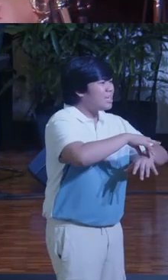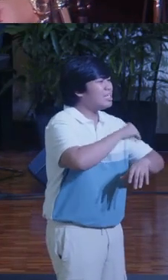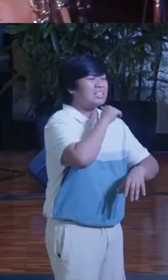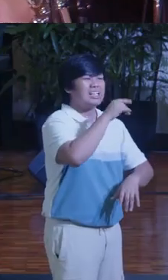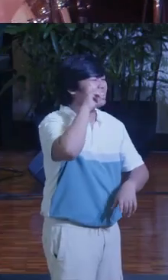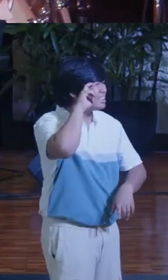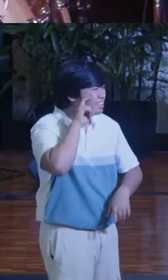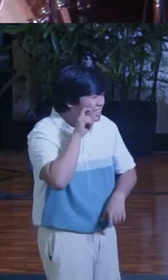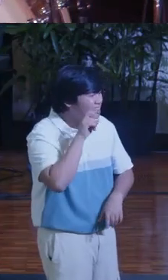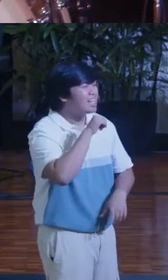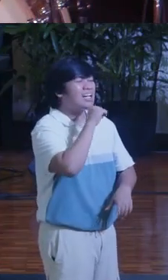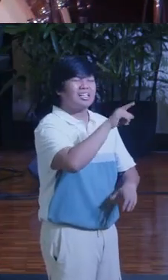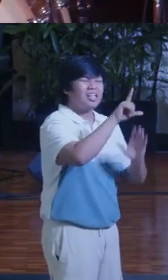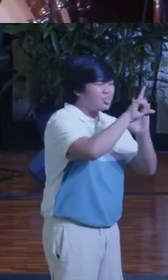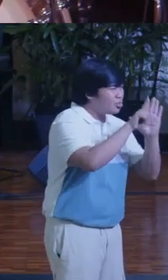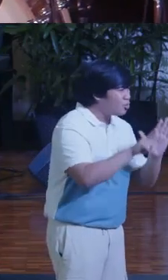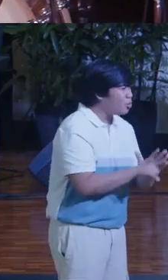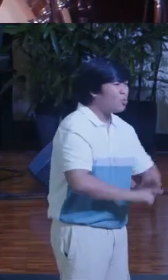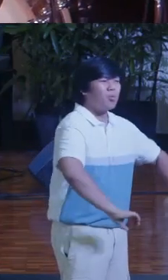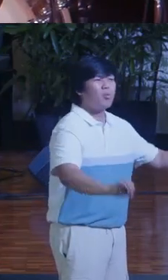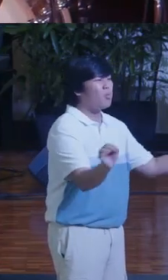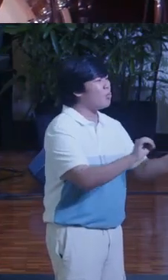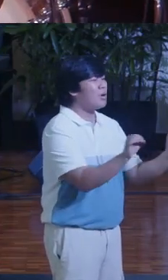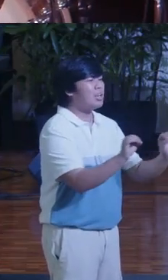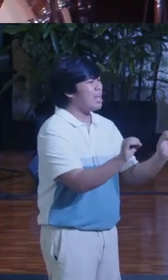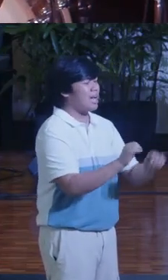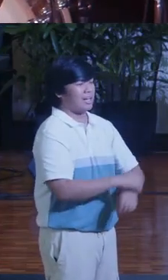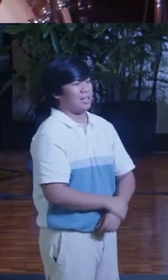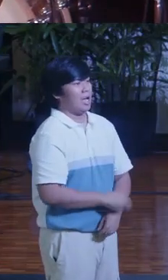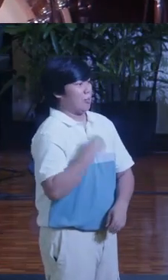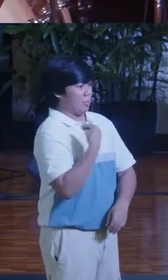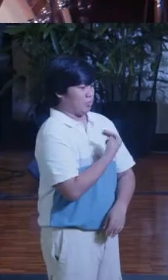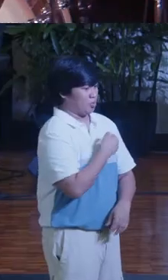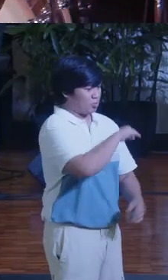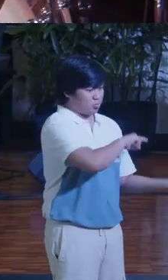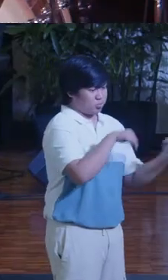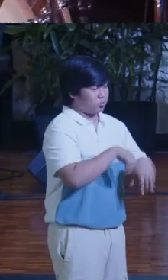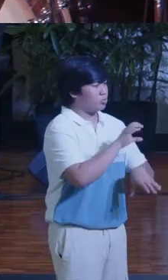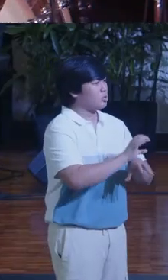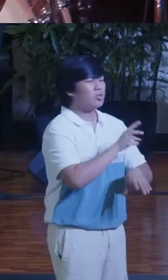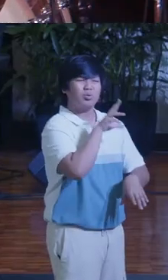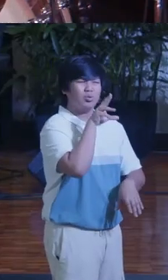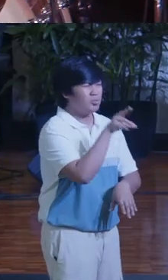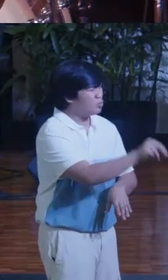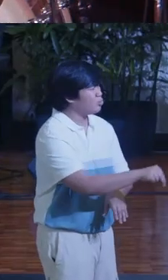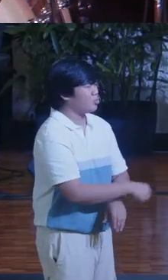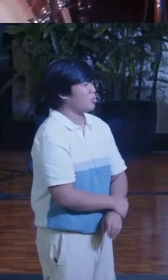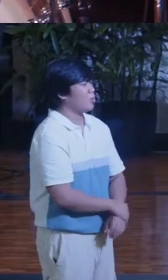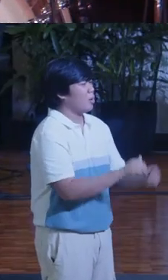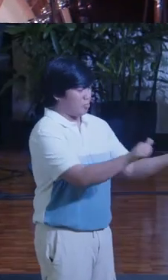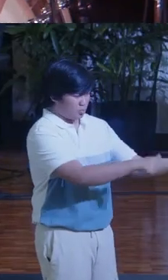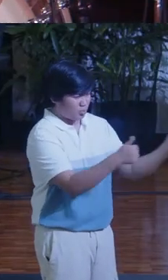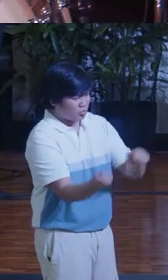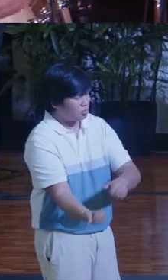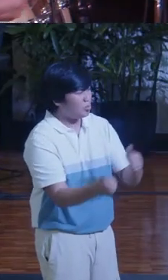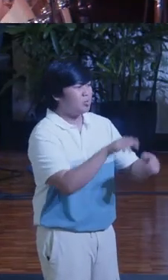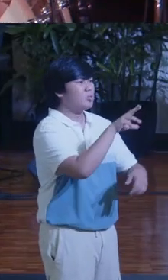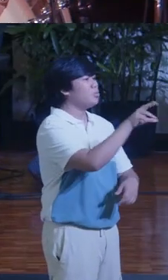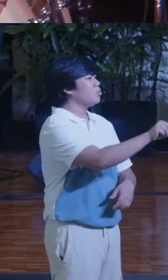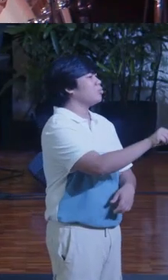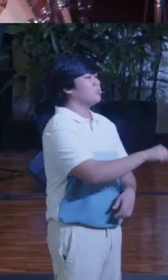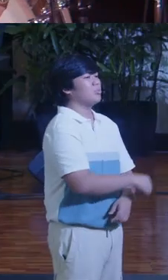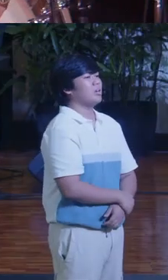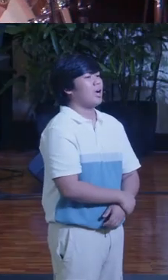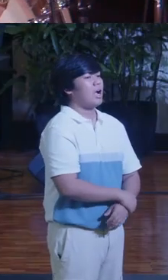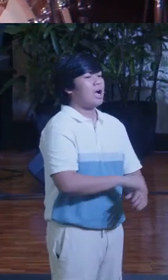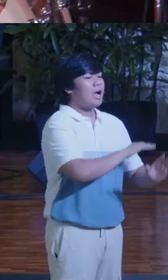sa batas, hindi gawa sa pagiging Baptist, hindi gawa sa pagiging sa bautismo ng immersion. Hindi